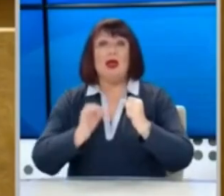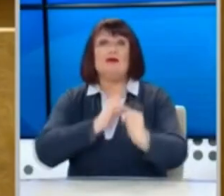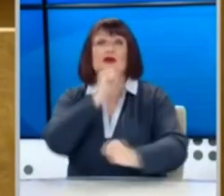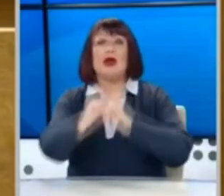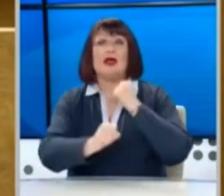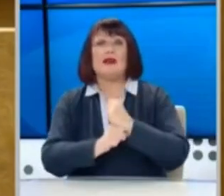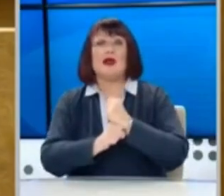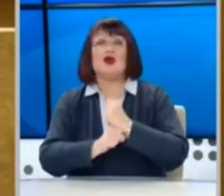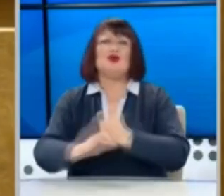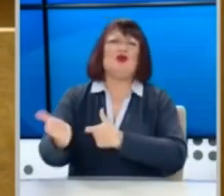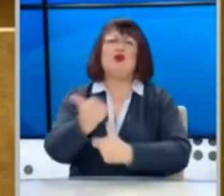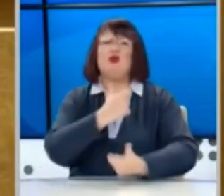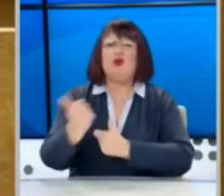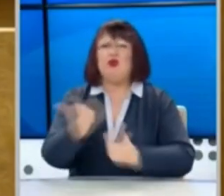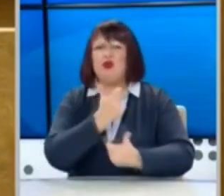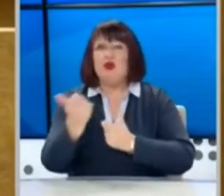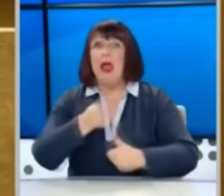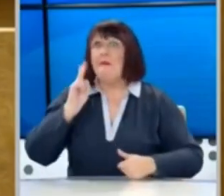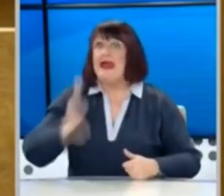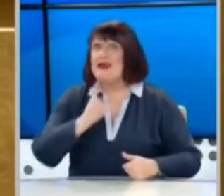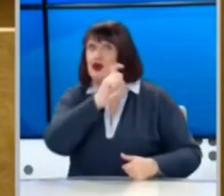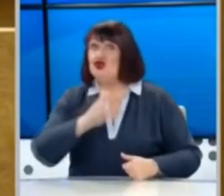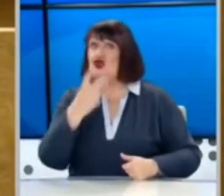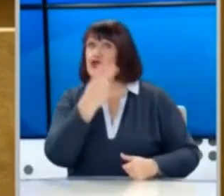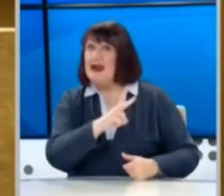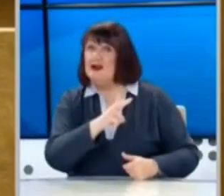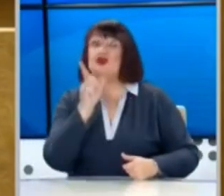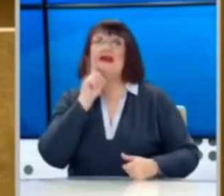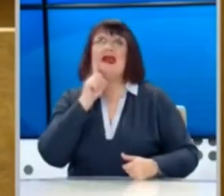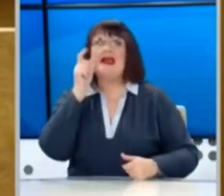με τις φλόγες, με ρίσκο την ίδια τη ζωή, τους άνδρες και τις γυναίκες του πυροσβεστικού σώματος δηλαδή.